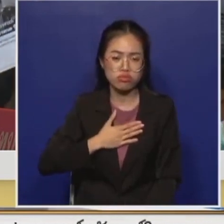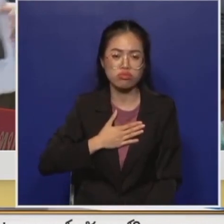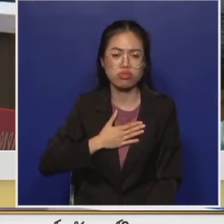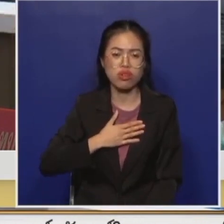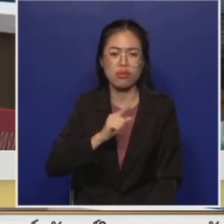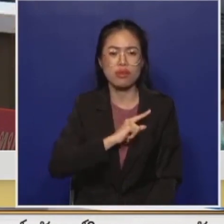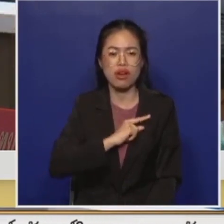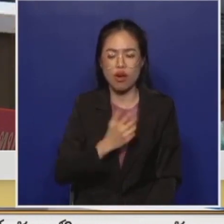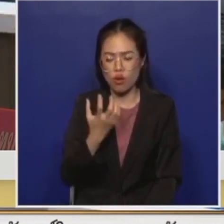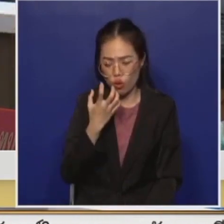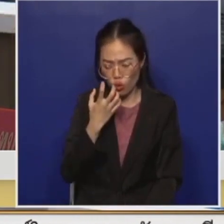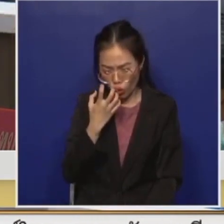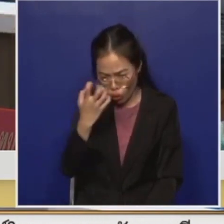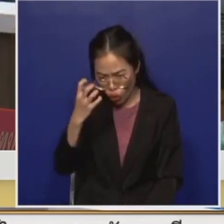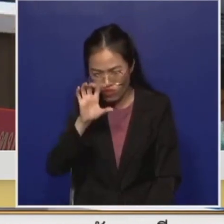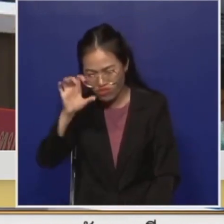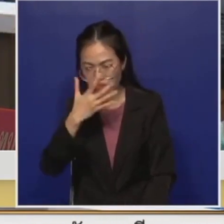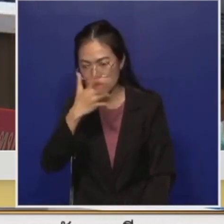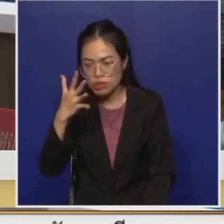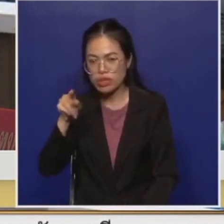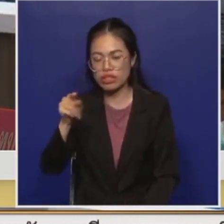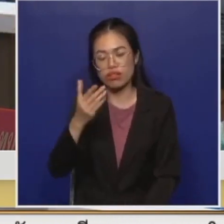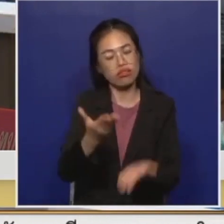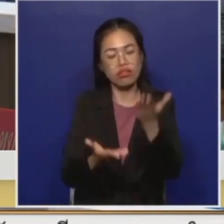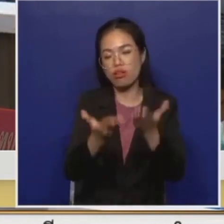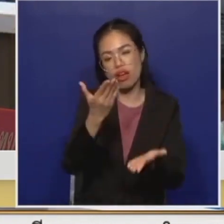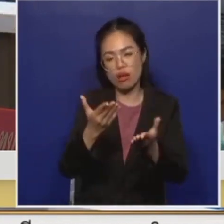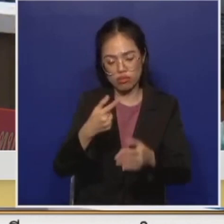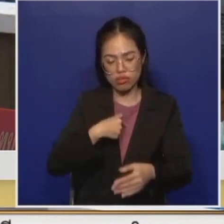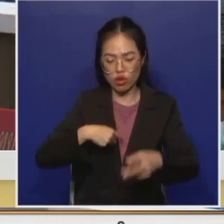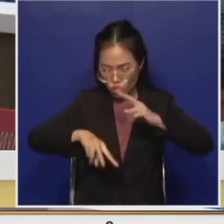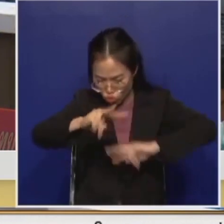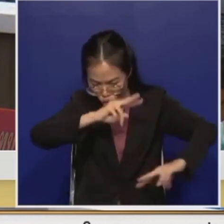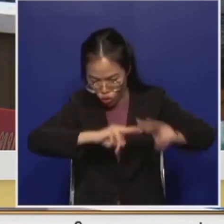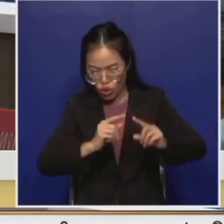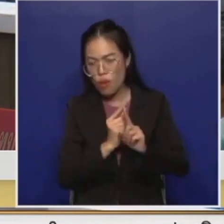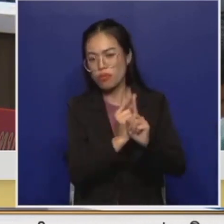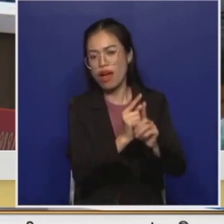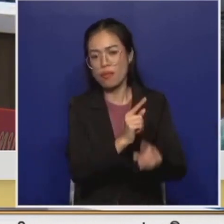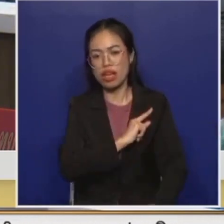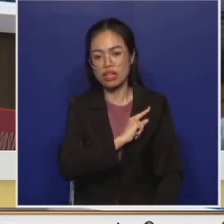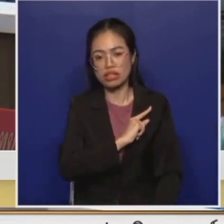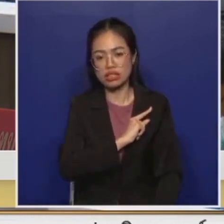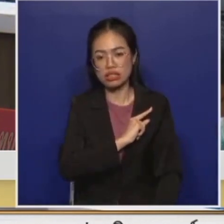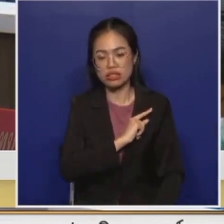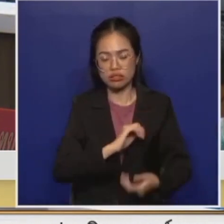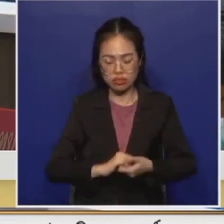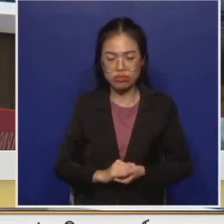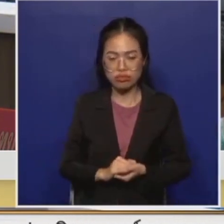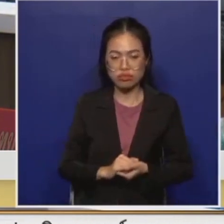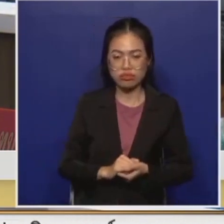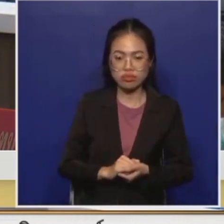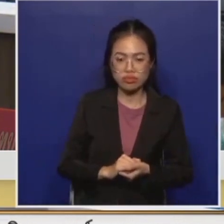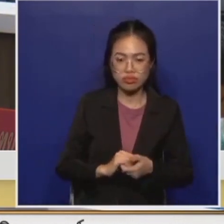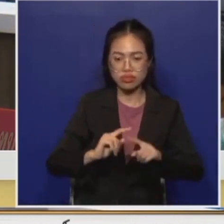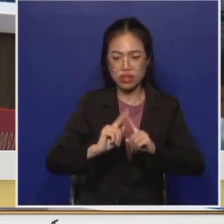เราไมได้โรดเกืองคัน ก็แล้วแต่ว่าสมาชิกสภาแ่นี้จะใหความไวใจทหอไมอย่ไรแต่ว่า